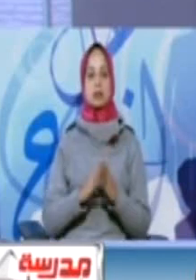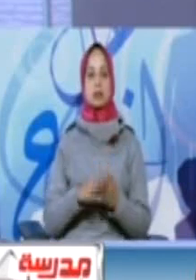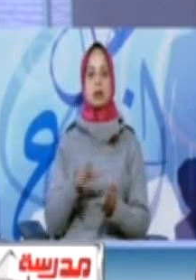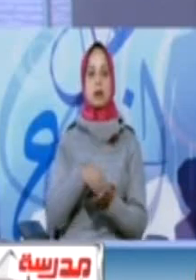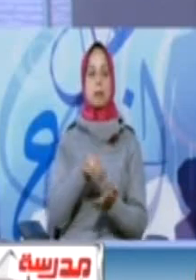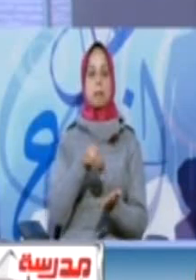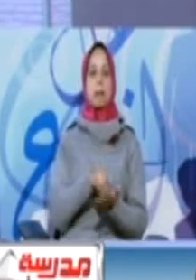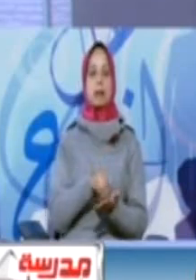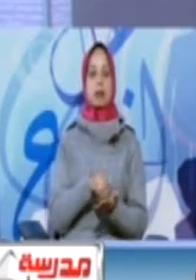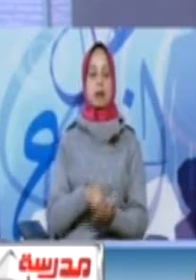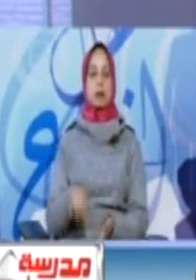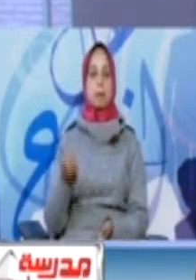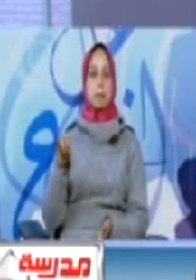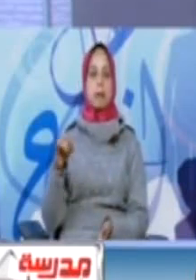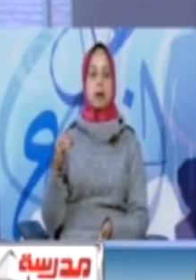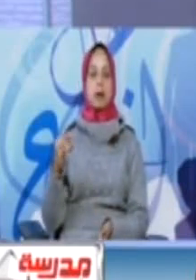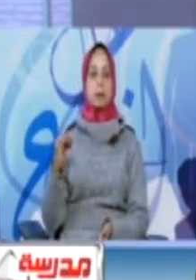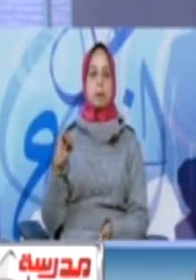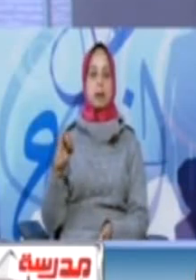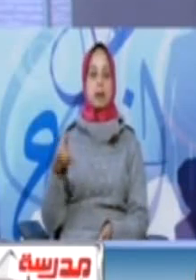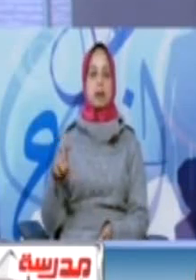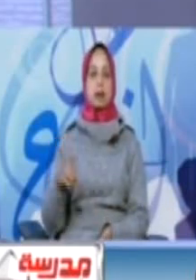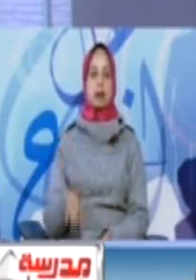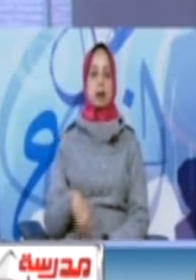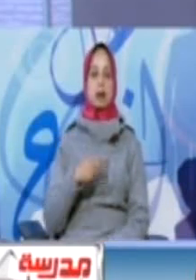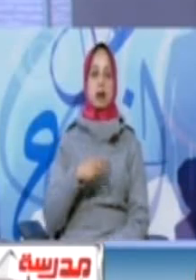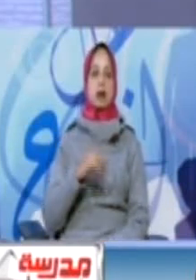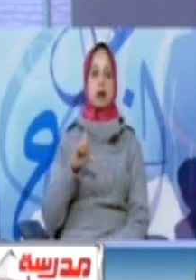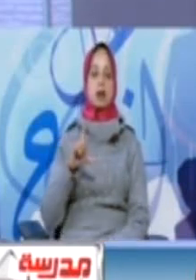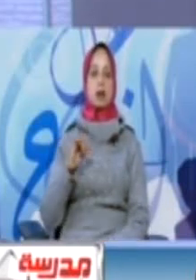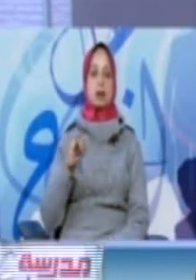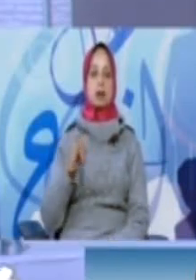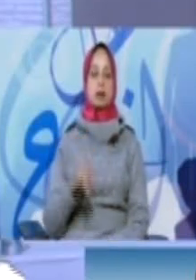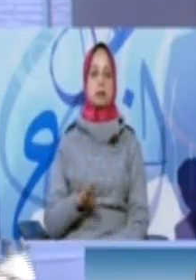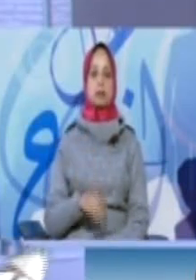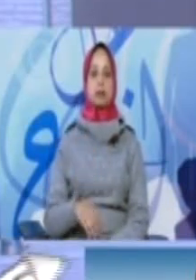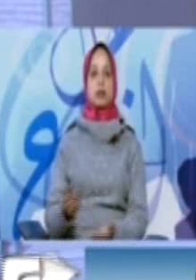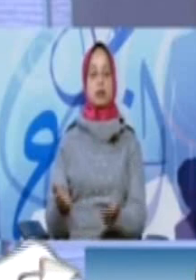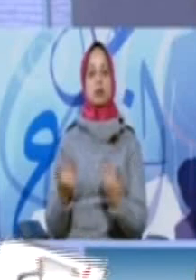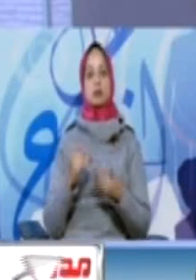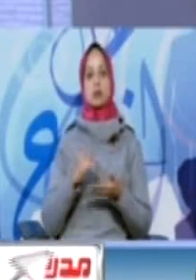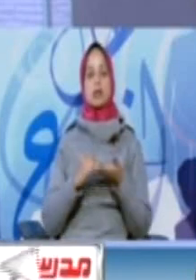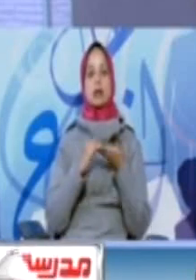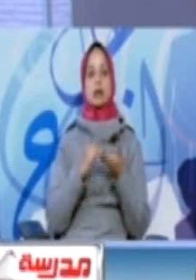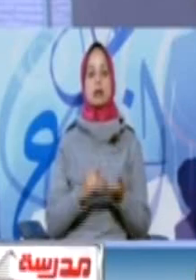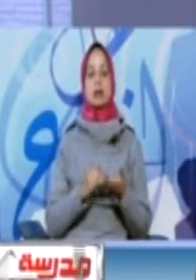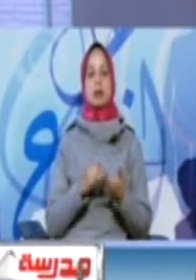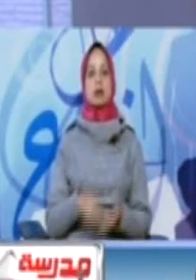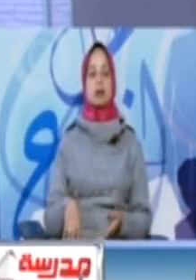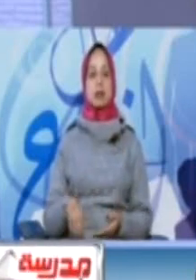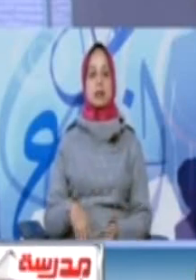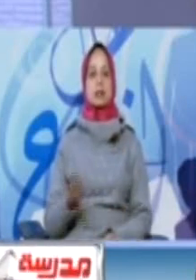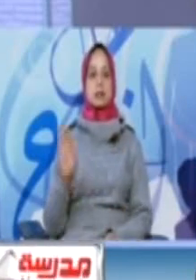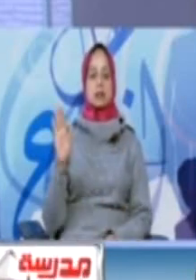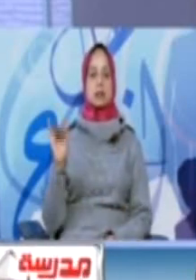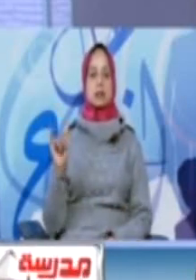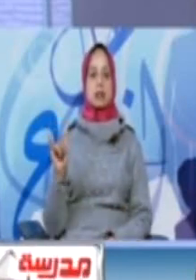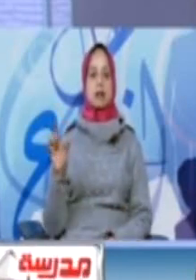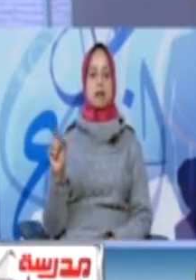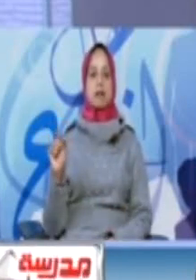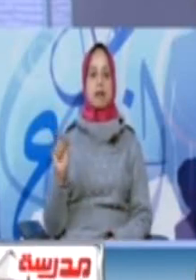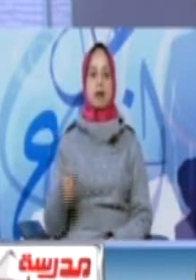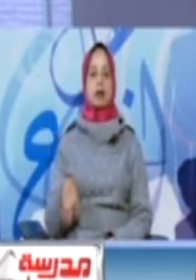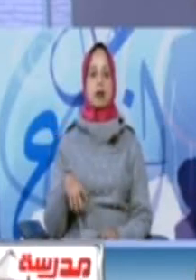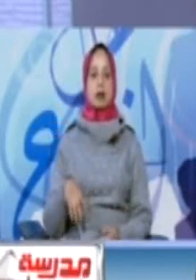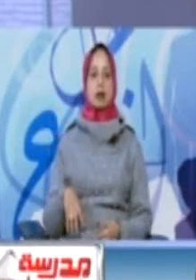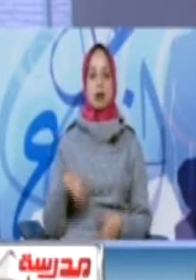المحاوله الثانيه للضباط 1820 بالاستعانه بالكولونيل سيف. كولونيل سيف. سليمان باشا الفرنساوي